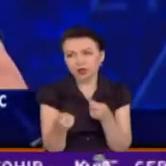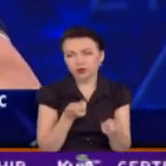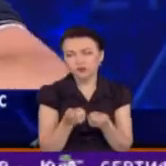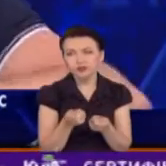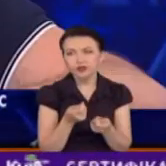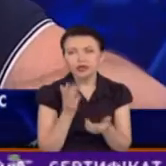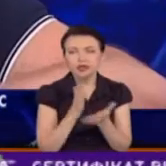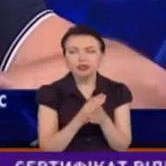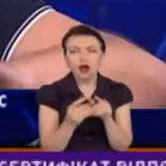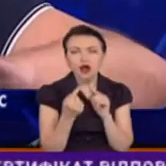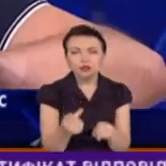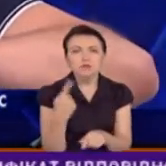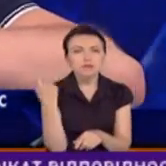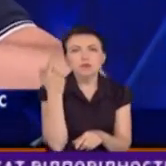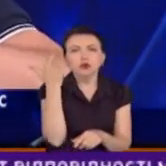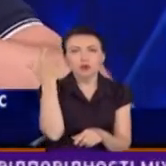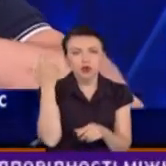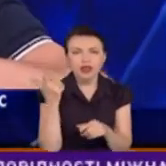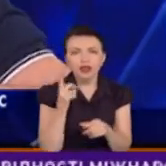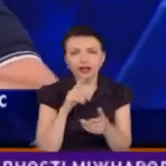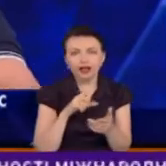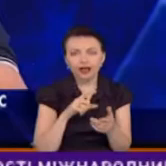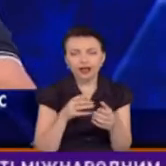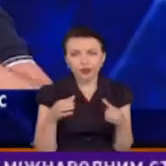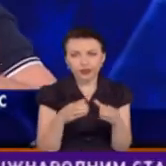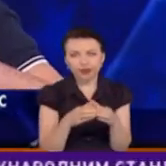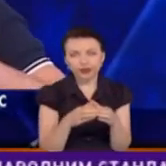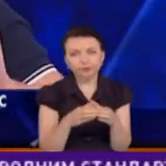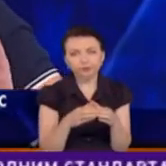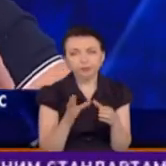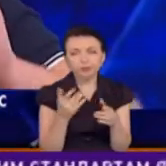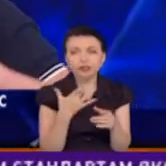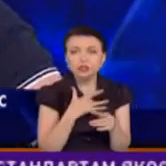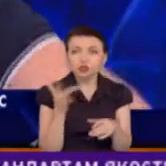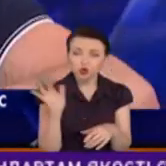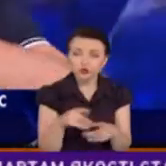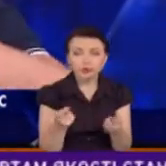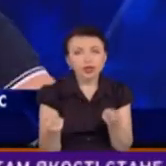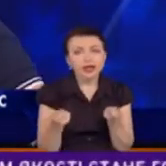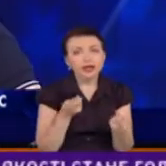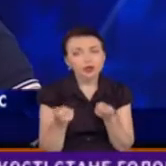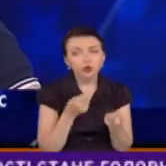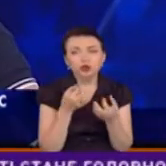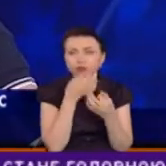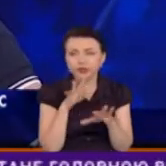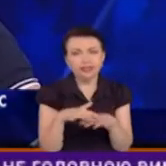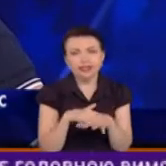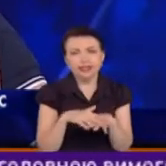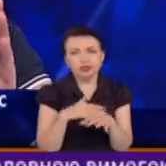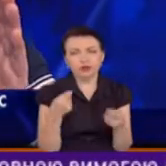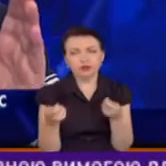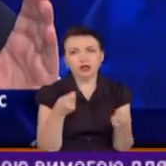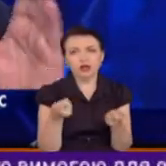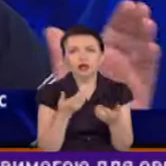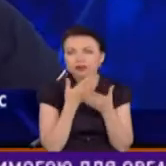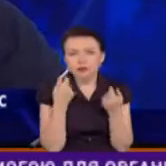які ФЕРКО, Федеральна комісія з регулювання, які дуже жорстко в межах компетенції регулюють будь-який ринок. Немає ринку